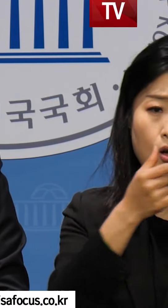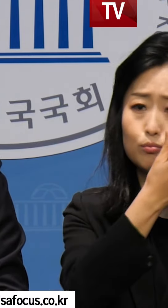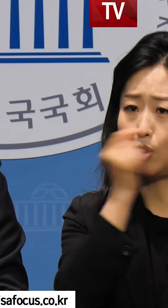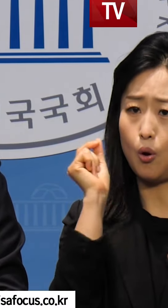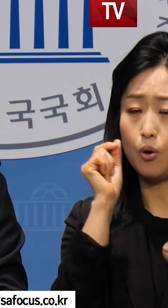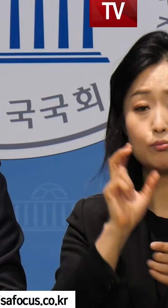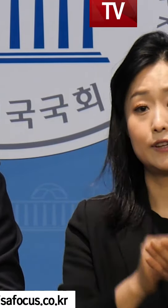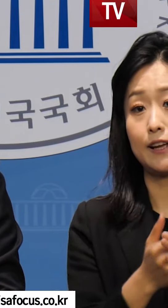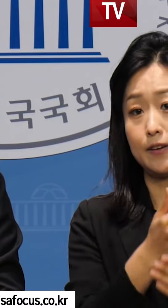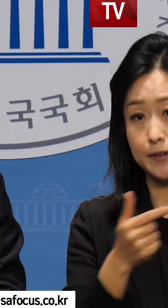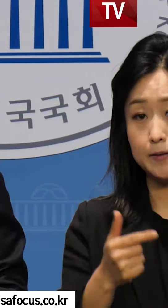심각한 문제입니다.